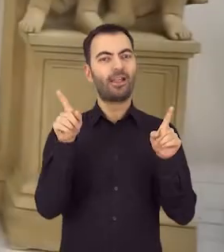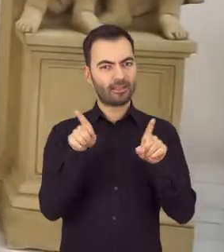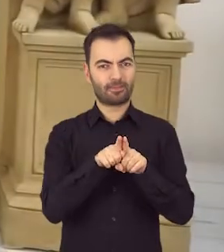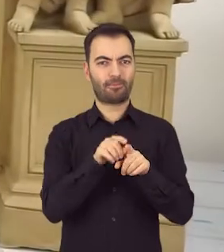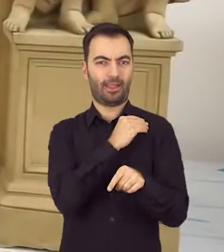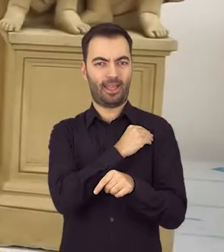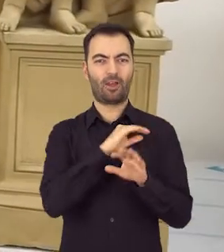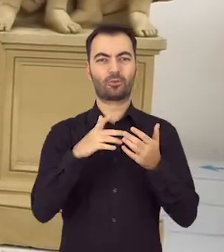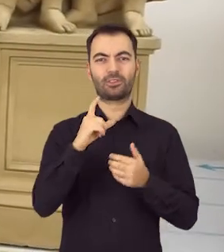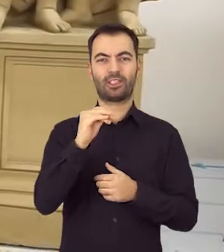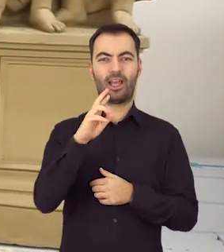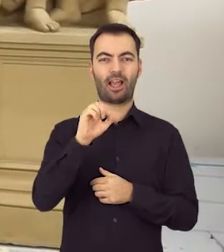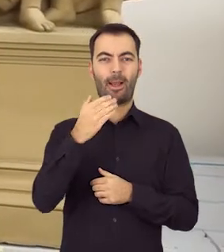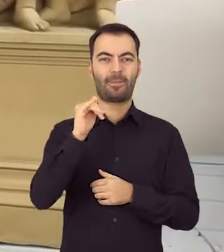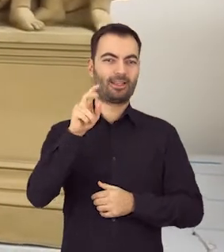ceramice.